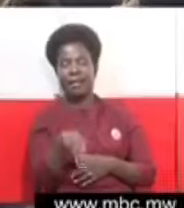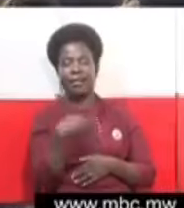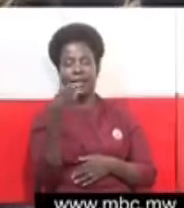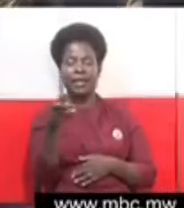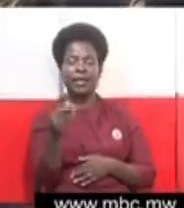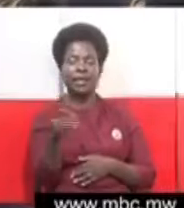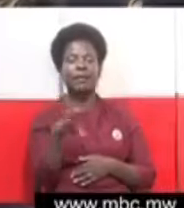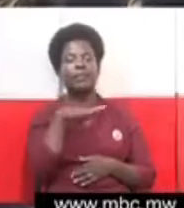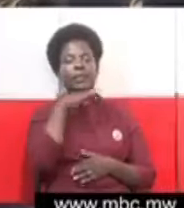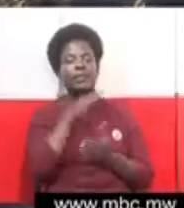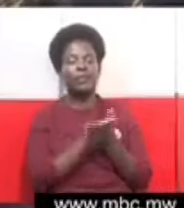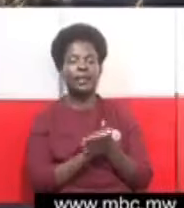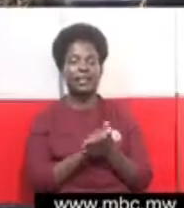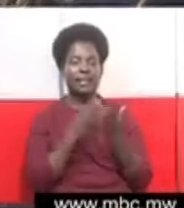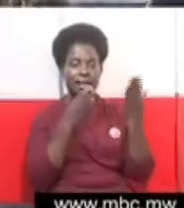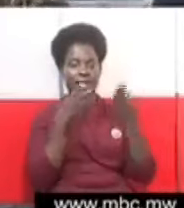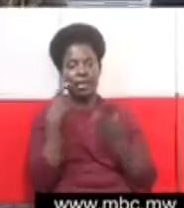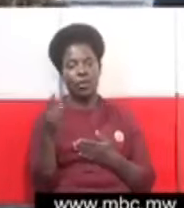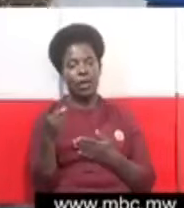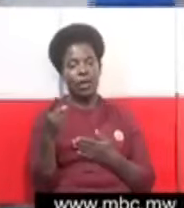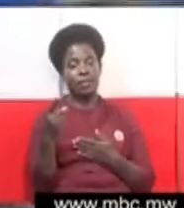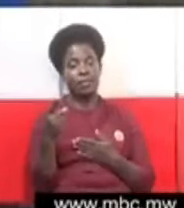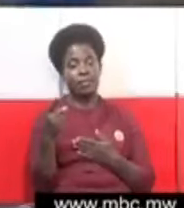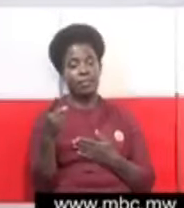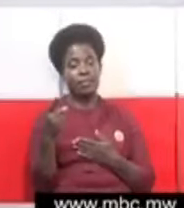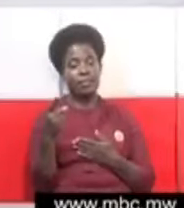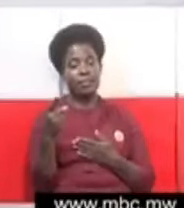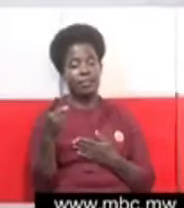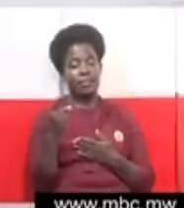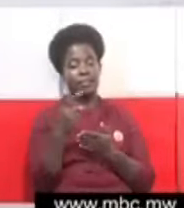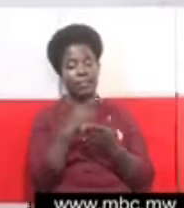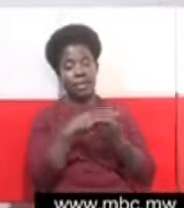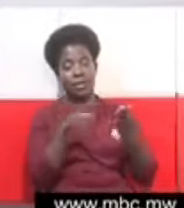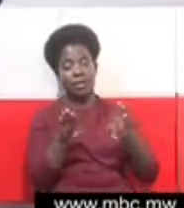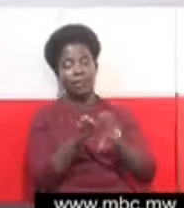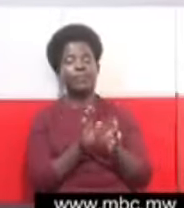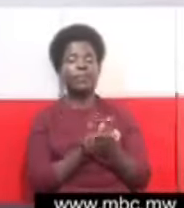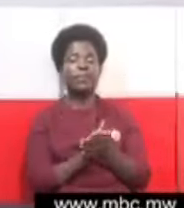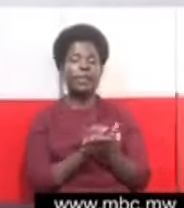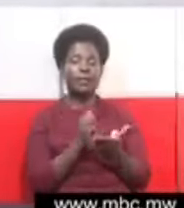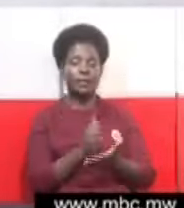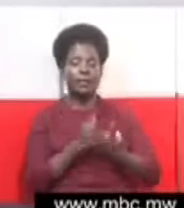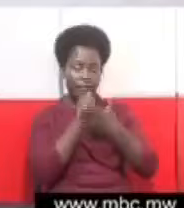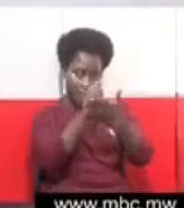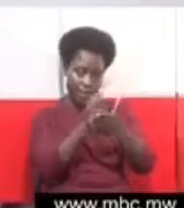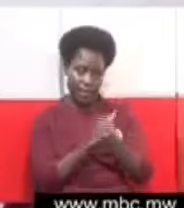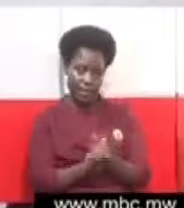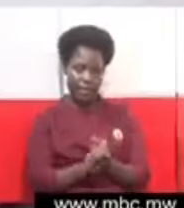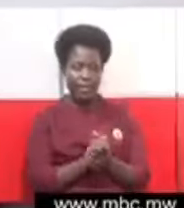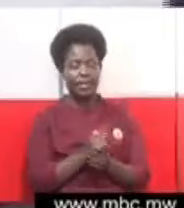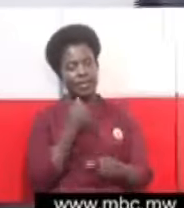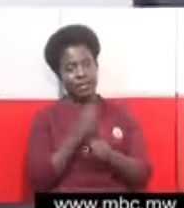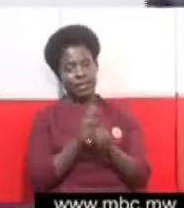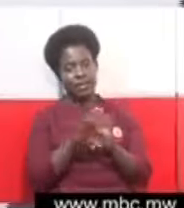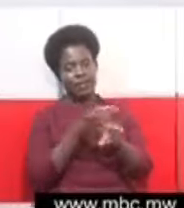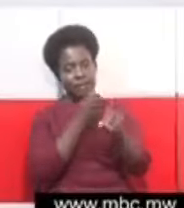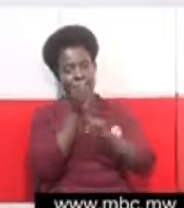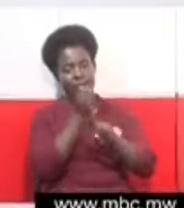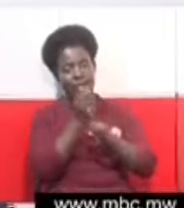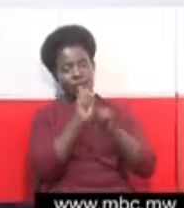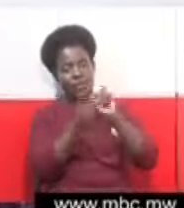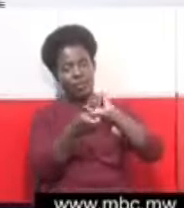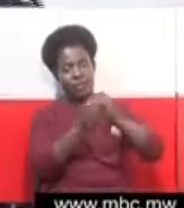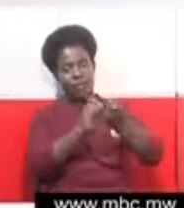zokwana $91 billion kwacha ku dziko lino kuti zithandize pa ndondomeko zosiyana-siyana zolimbanirana ndi kusintha kwa